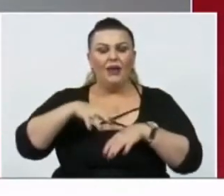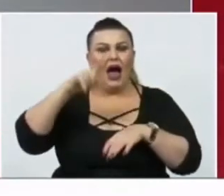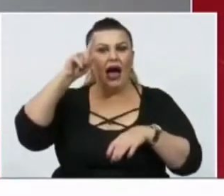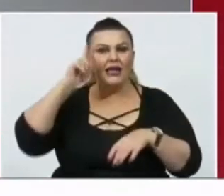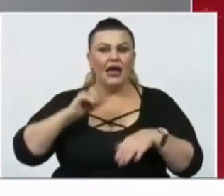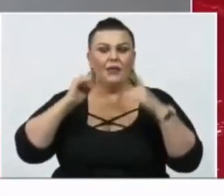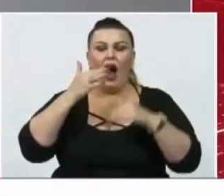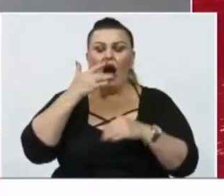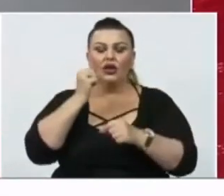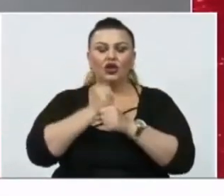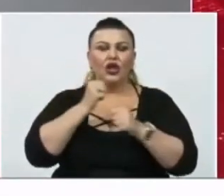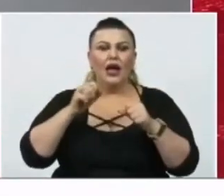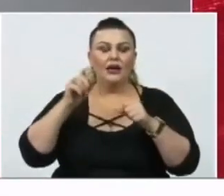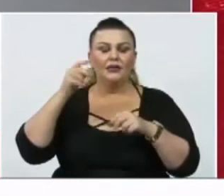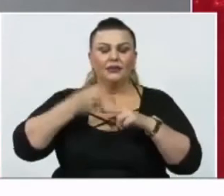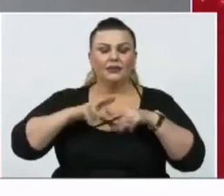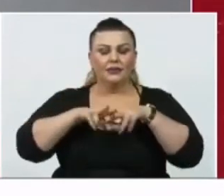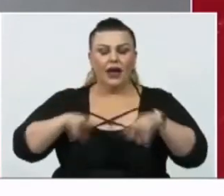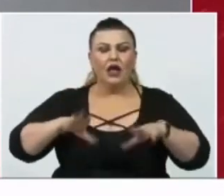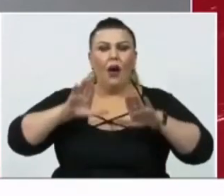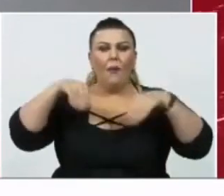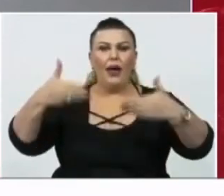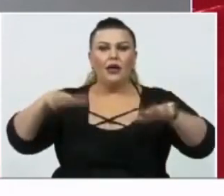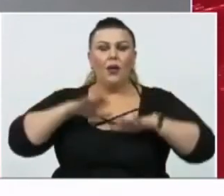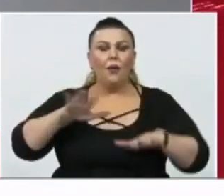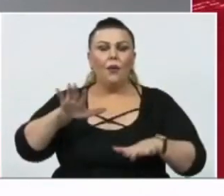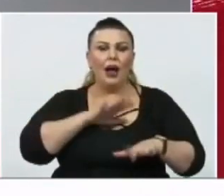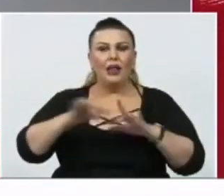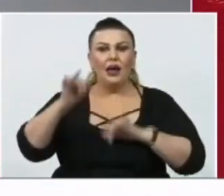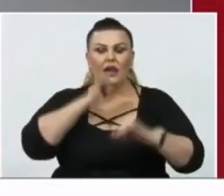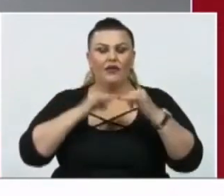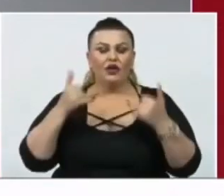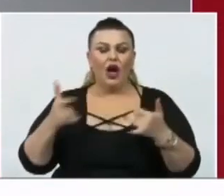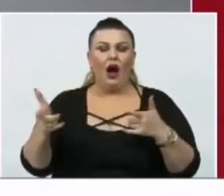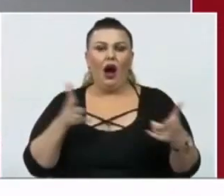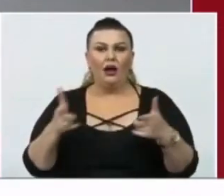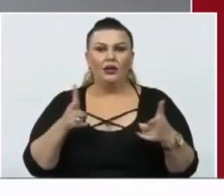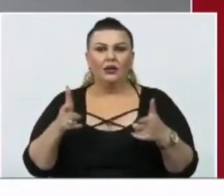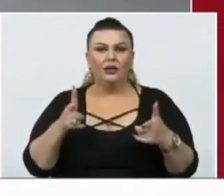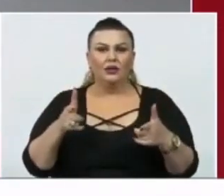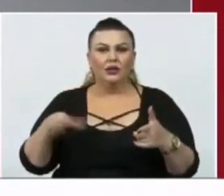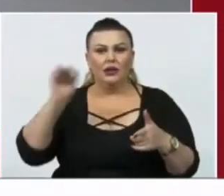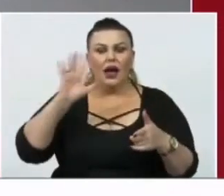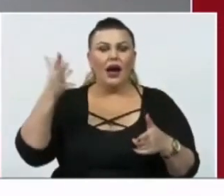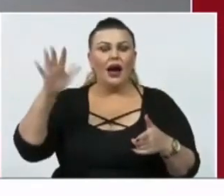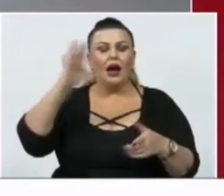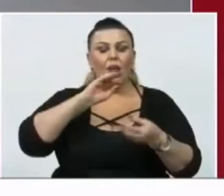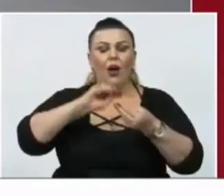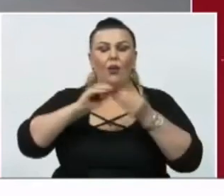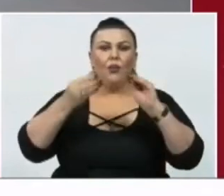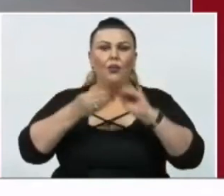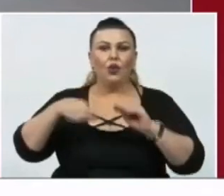Azərbaycanın xarici işlər nazirləri ilə məsləhətləşmələr aparılıb və hazırda Dağlıq Qarabağ probleminin